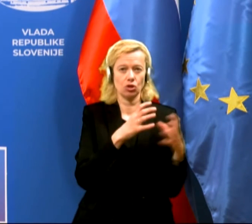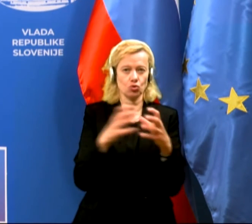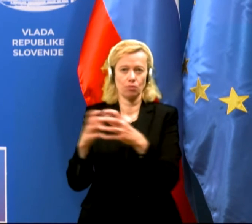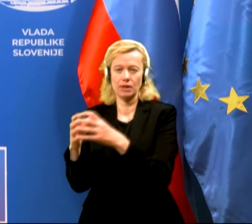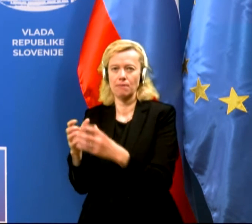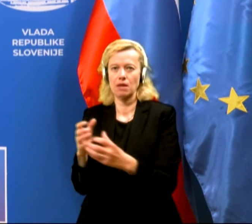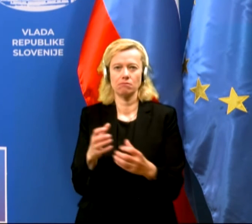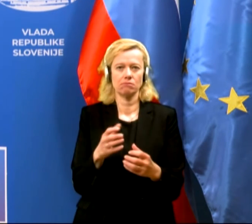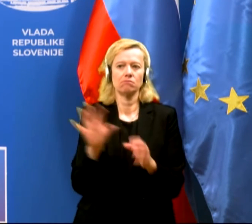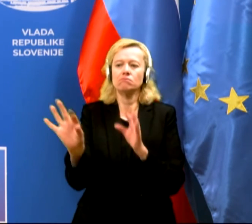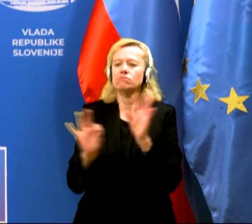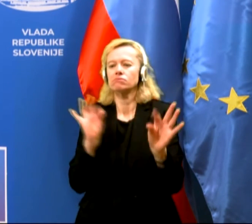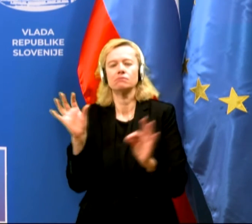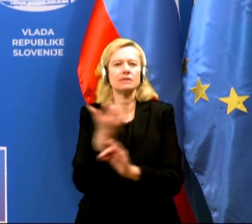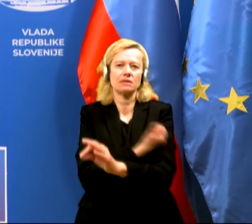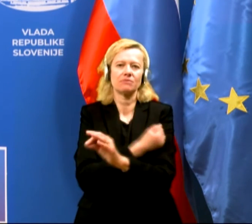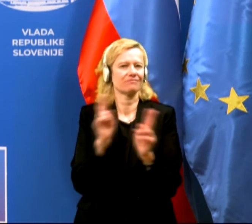moč izbirati.